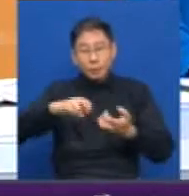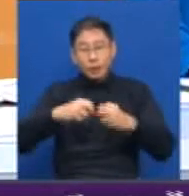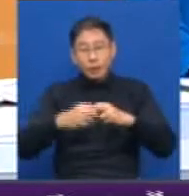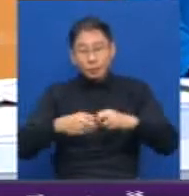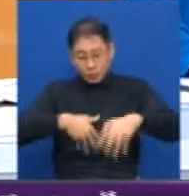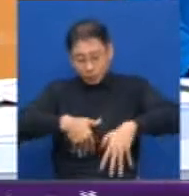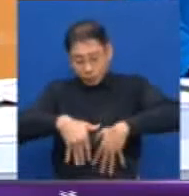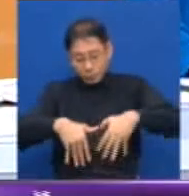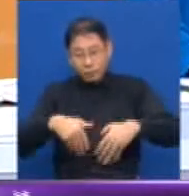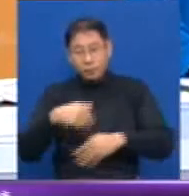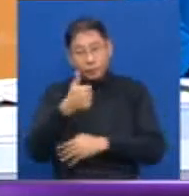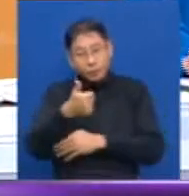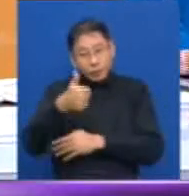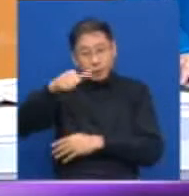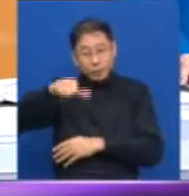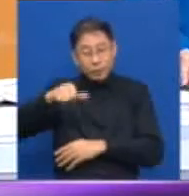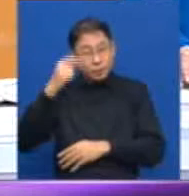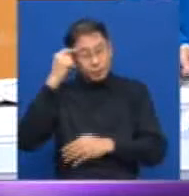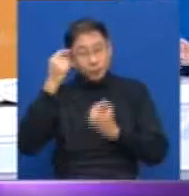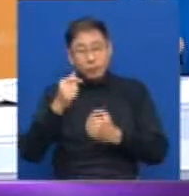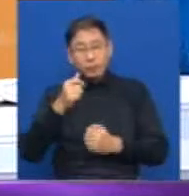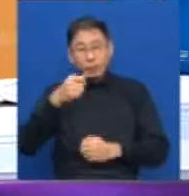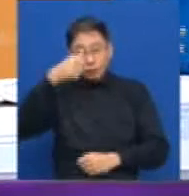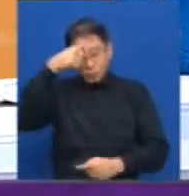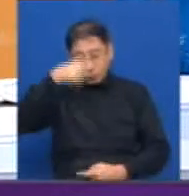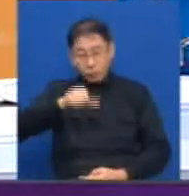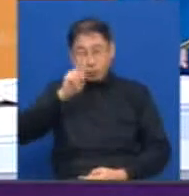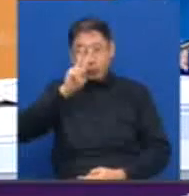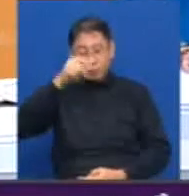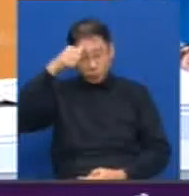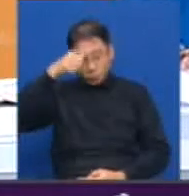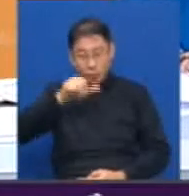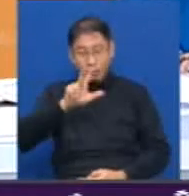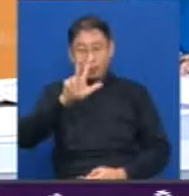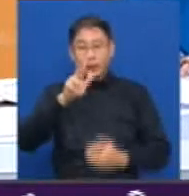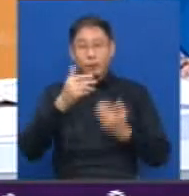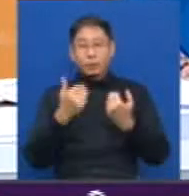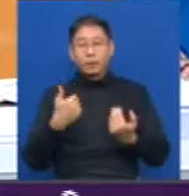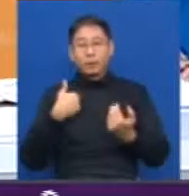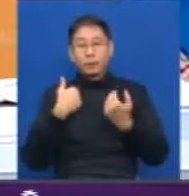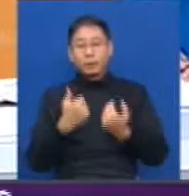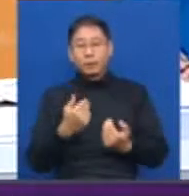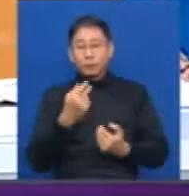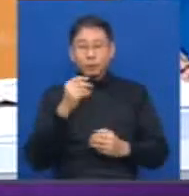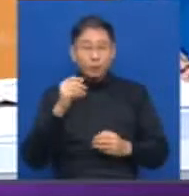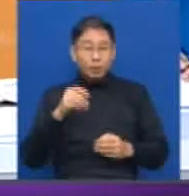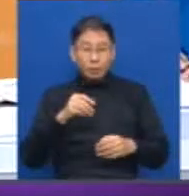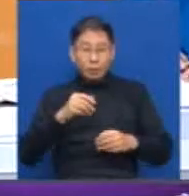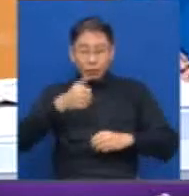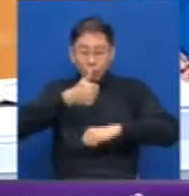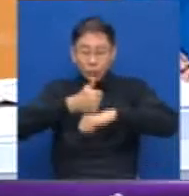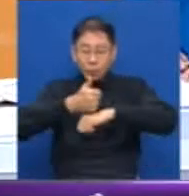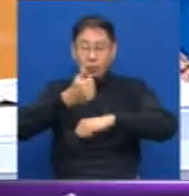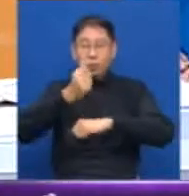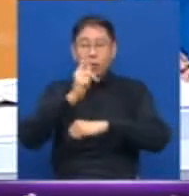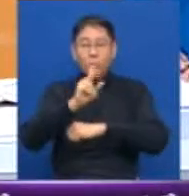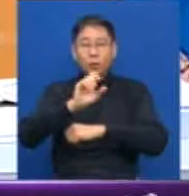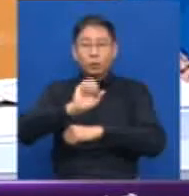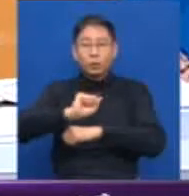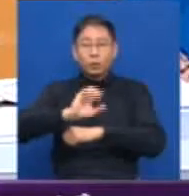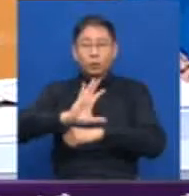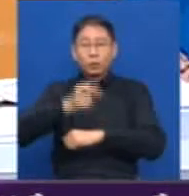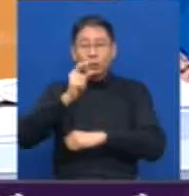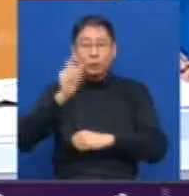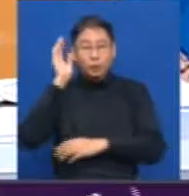ประชาชนได้มากยิ่งขึ้นต้องบอกว่าใน 2-3วันนี้ล่ะค่ะที่คุณผู้ชมจะได้รับทราบความคืบหน้าเพราะทางคสชเองเขาก็เตรียมที่จะ